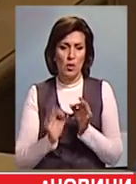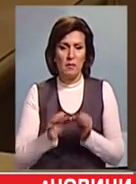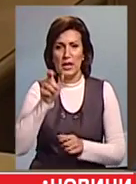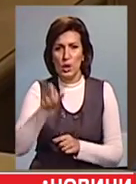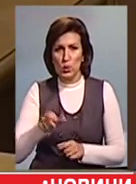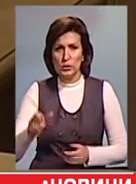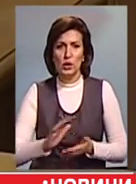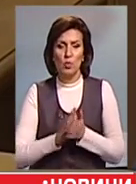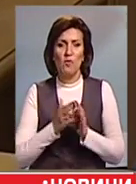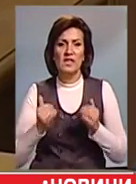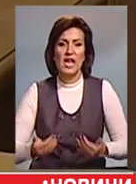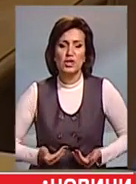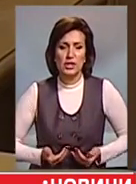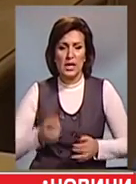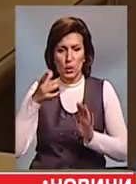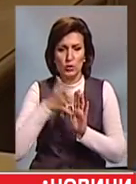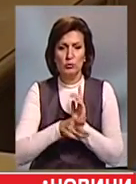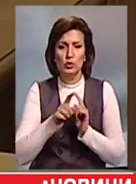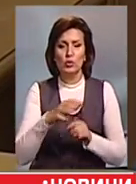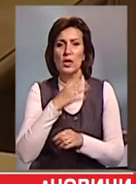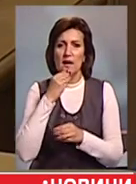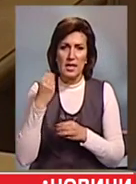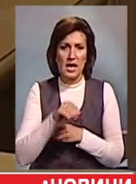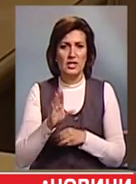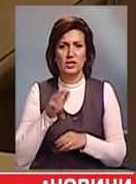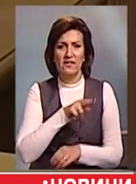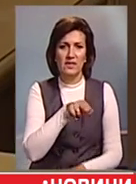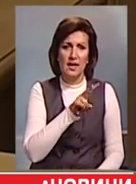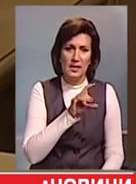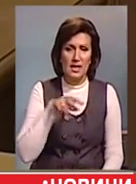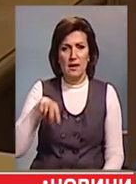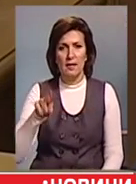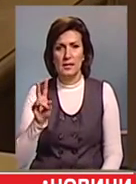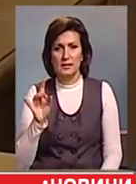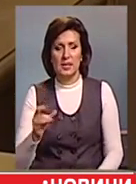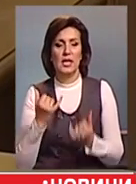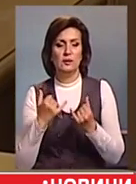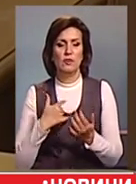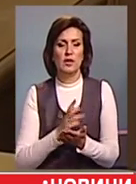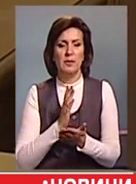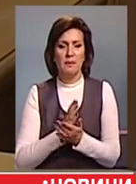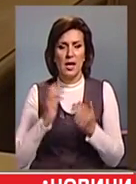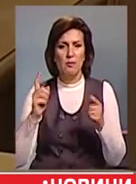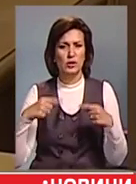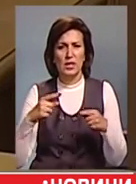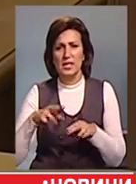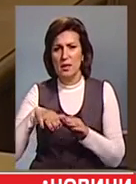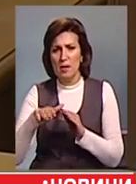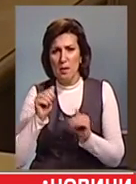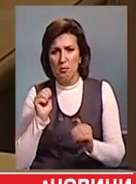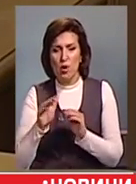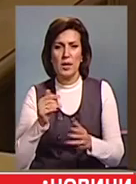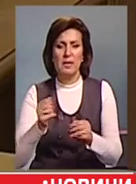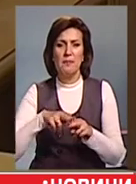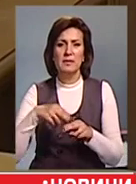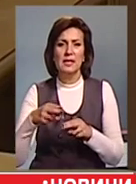умови для життя і розумів, що тут набагато краще, ніж в ДНР та ЛНР. Сьогодні ми маємо шалені борги і беремо величезні